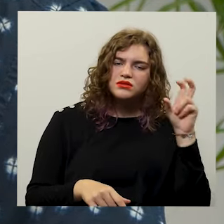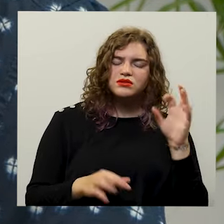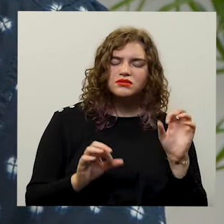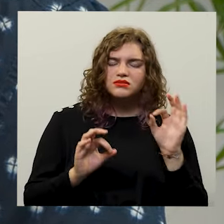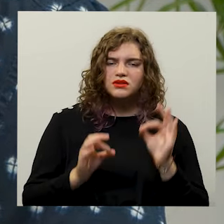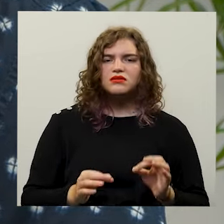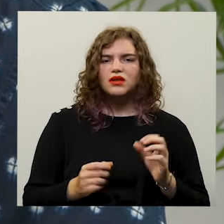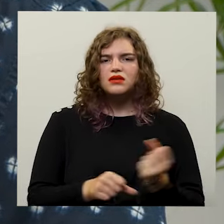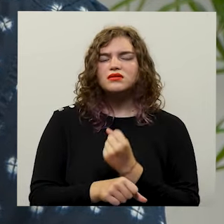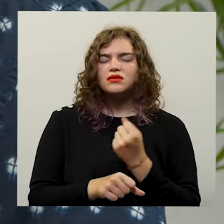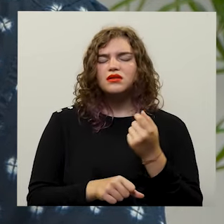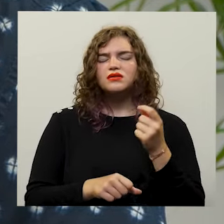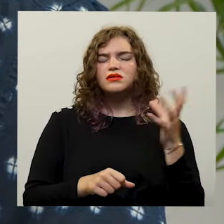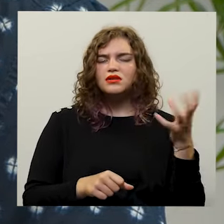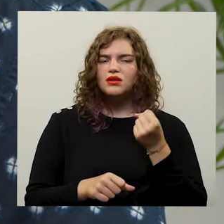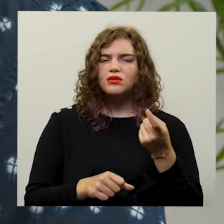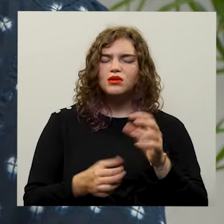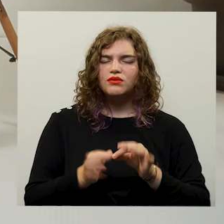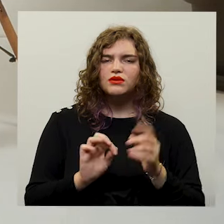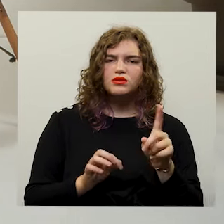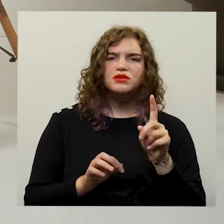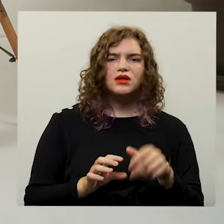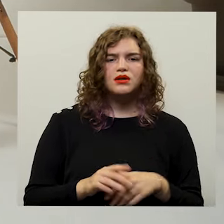să aducă cuvântul Tău